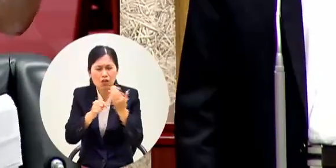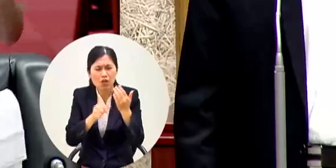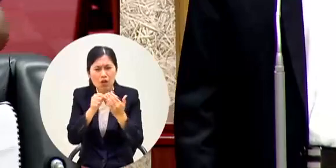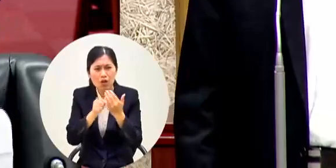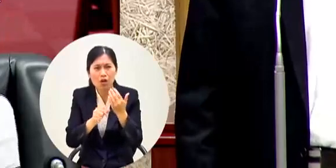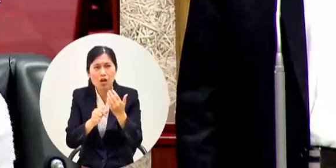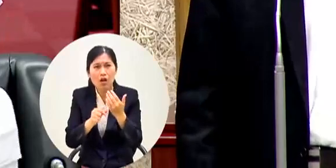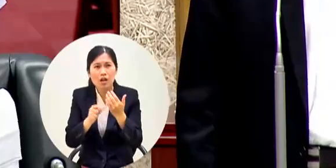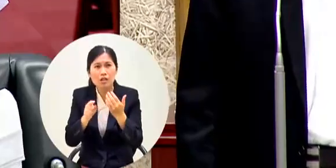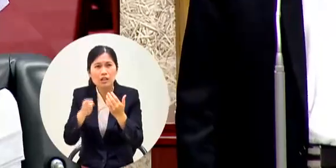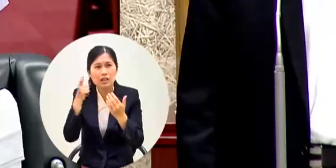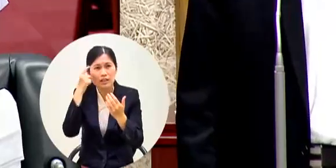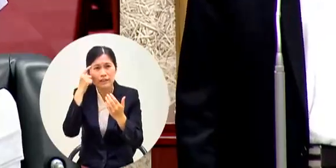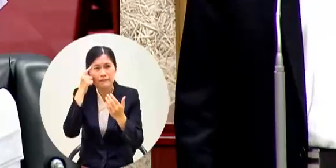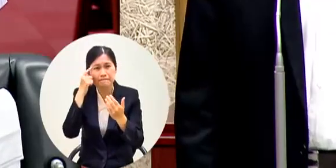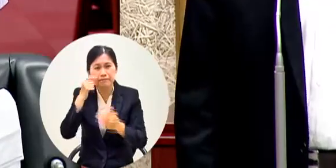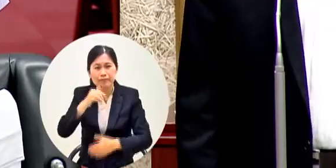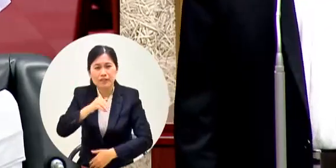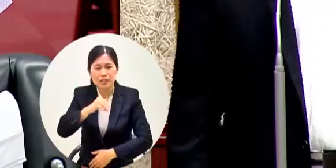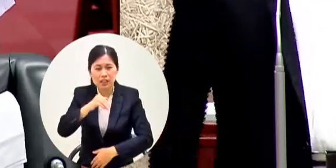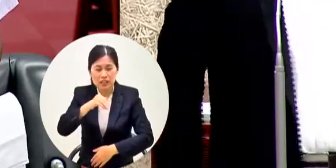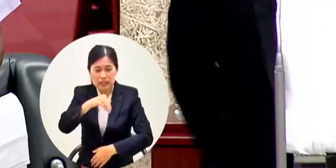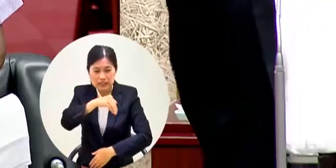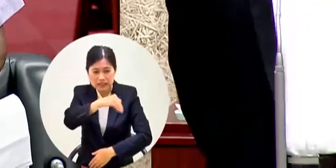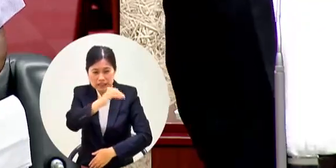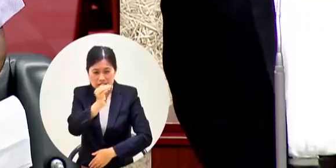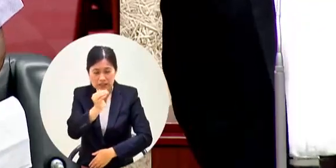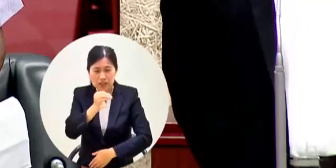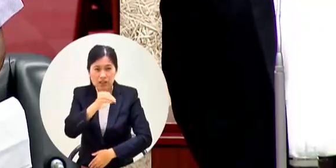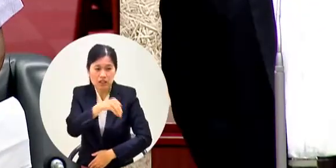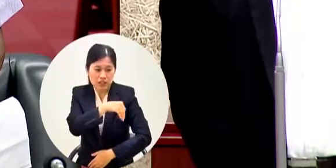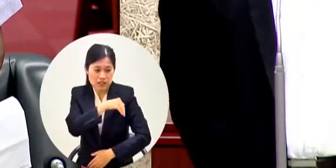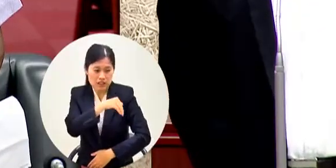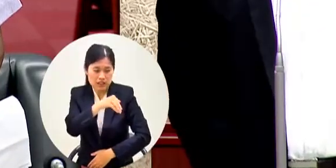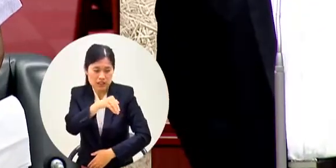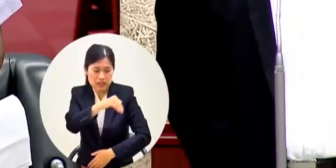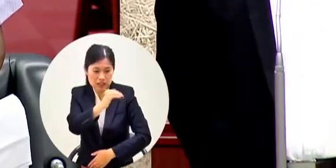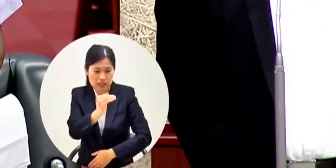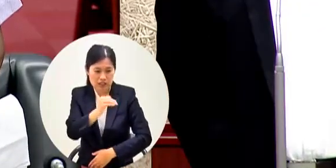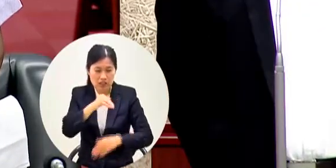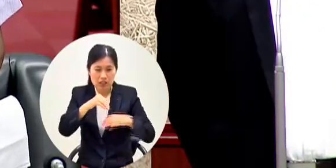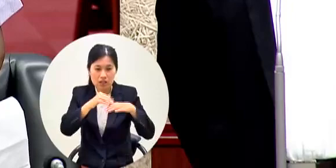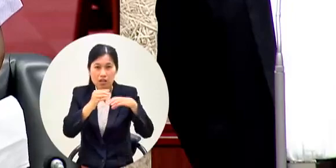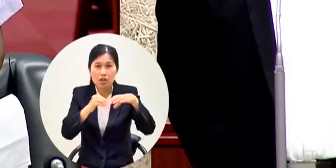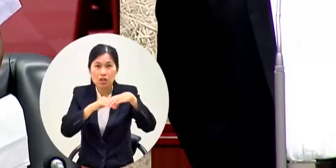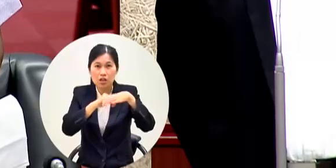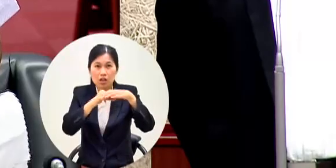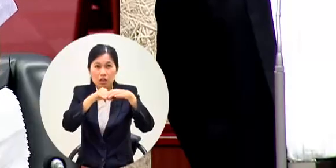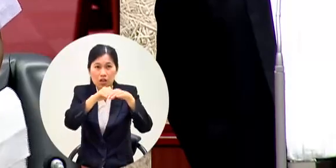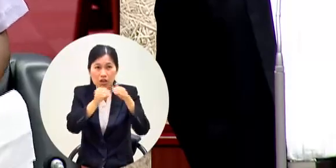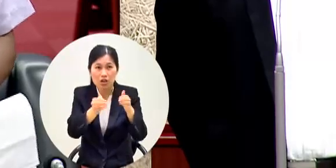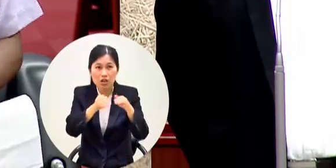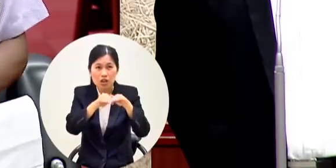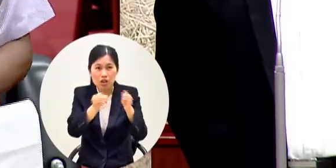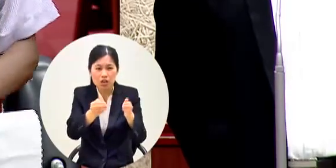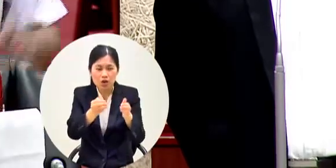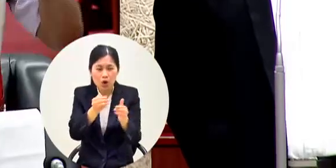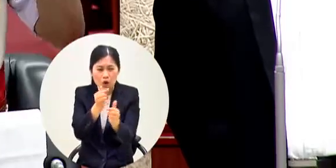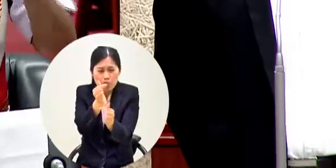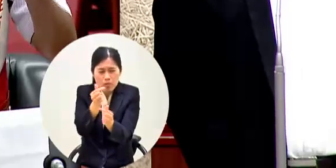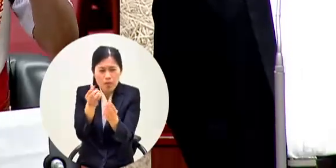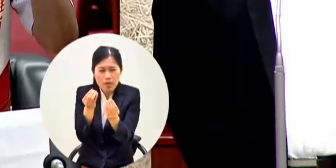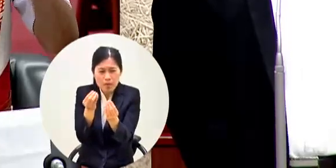然后呢，你为什么不行？它的原因我觉得很奇怪，这个也是认定的一个法